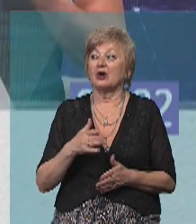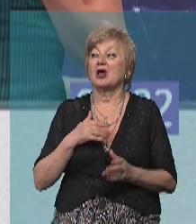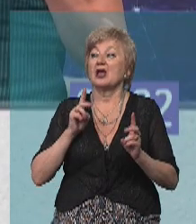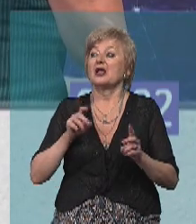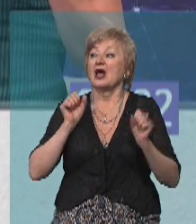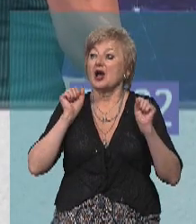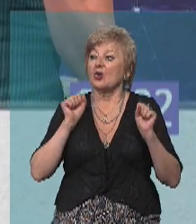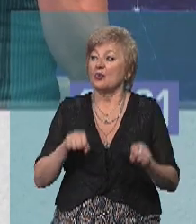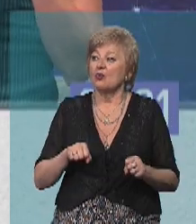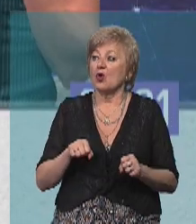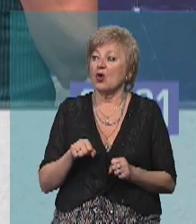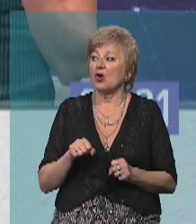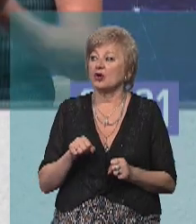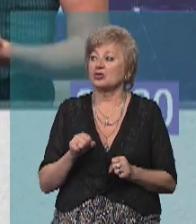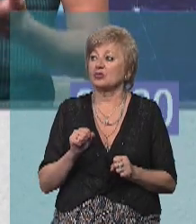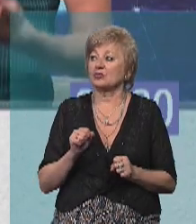можна